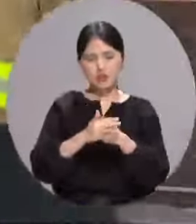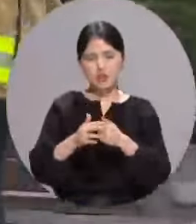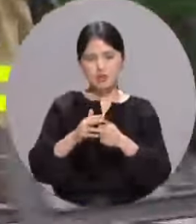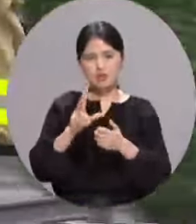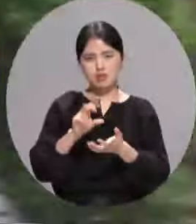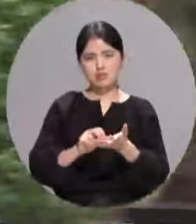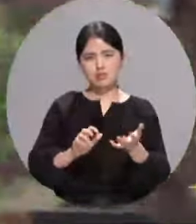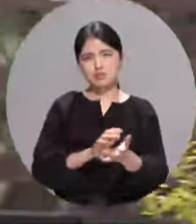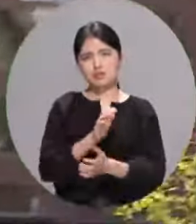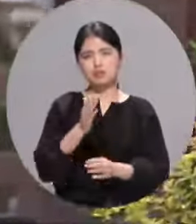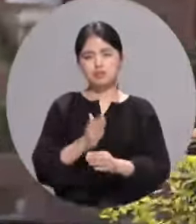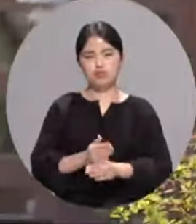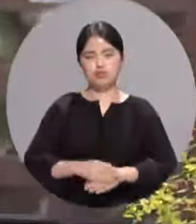있습니다 MBC 뉴스 박혜진입니다